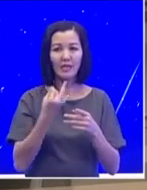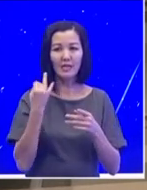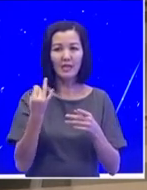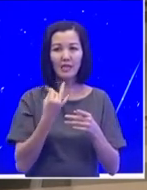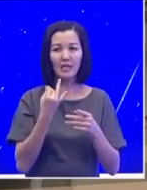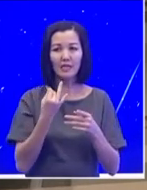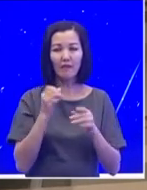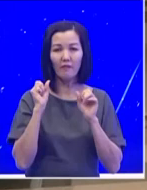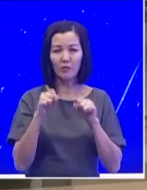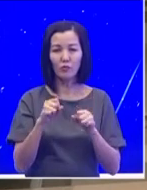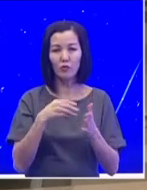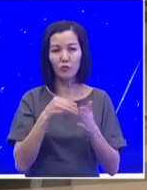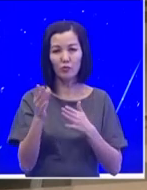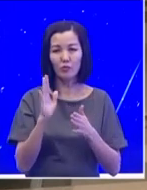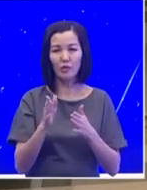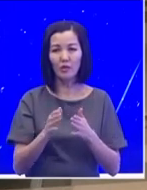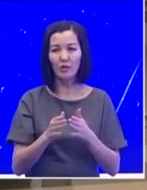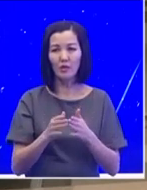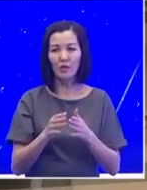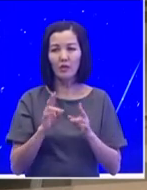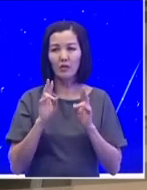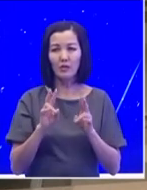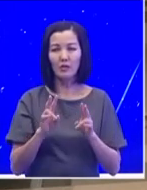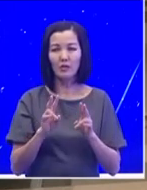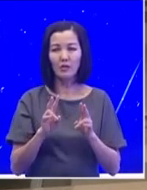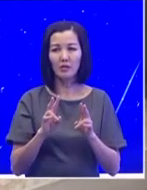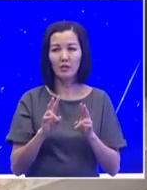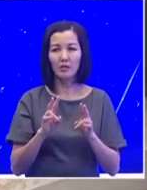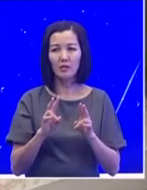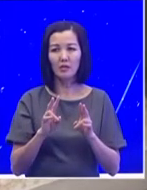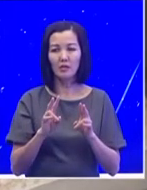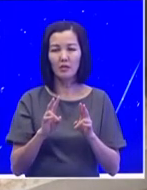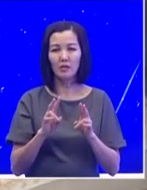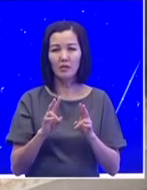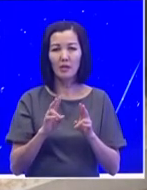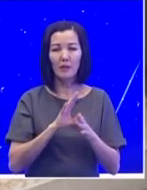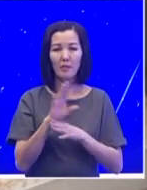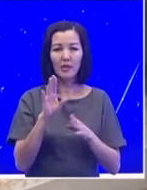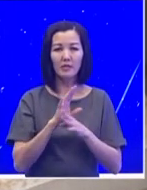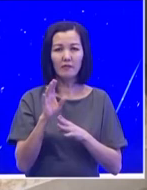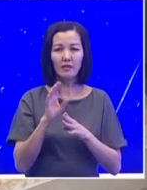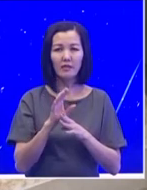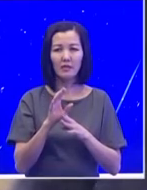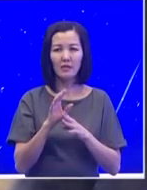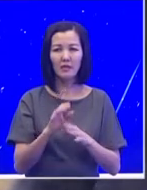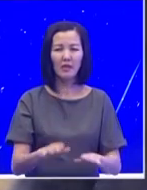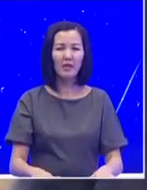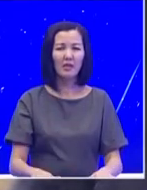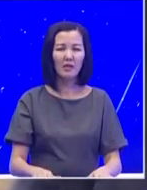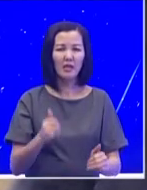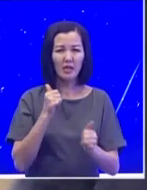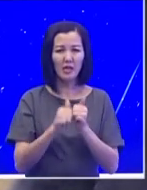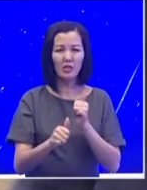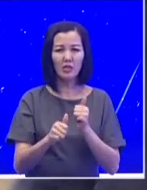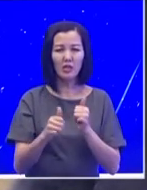хорошая возможность. Не надо выезжать никуда. Тем более скидка хорошая. Буду брать. Производитель меховых изделий продумал все. У каждой